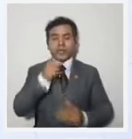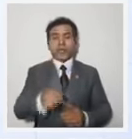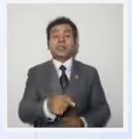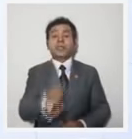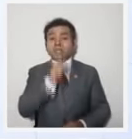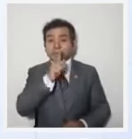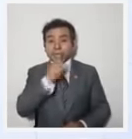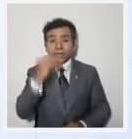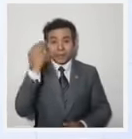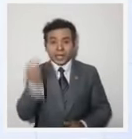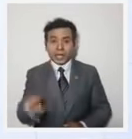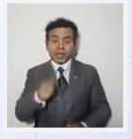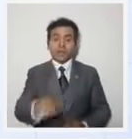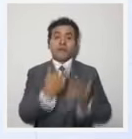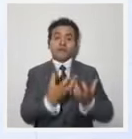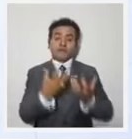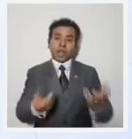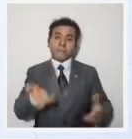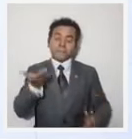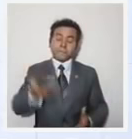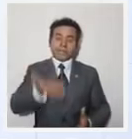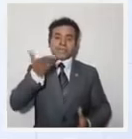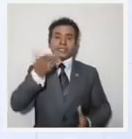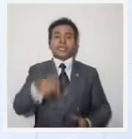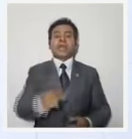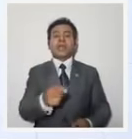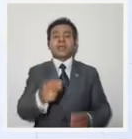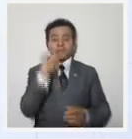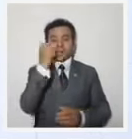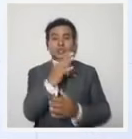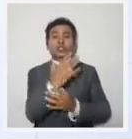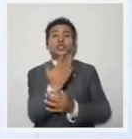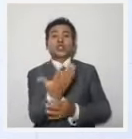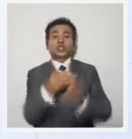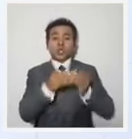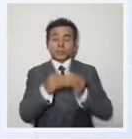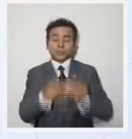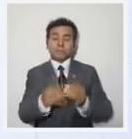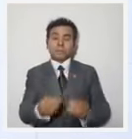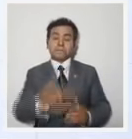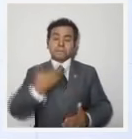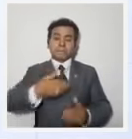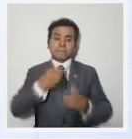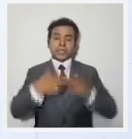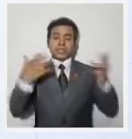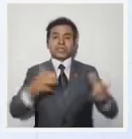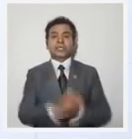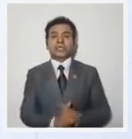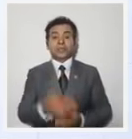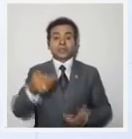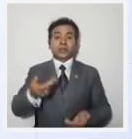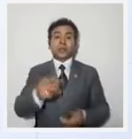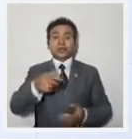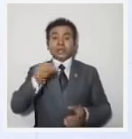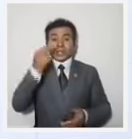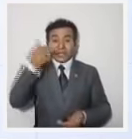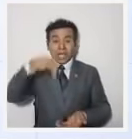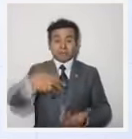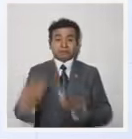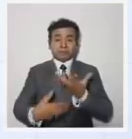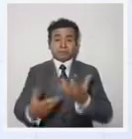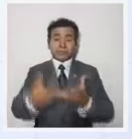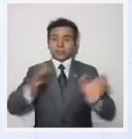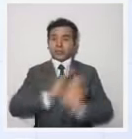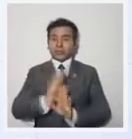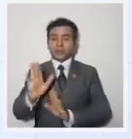থাকে। আপনারা ভিটামিন সি সমৃদ্ধ খাবারগুলো খাবেন। ইফতারের তালিকায় সবসময় যেন ফল থাকে এবং খাদ্য তালিকায় আমাদের সবজি যেন বেশি থাকে,